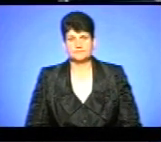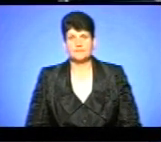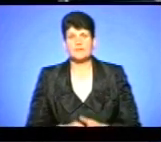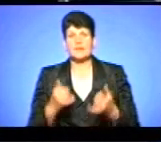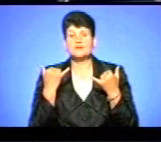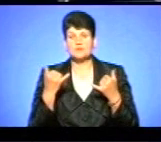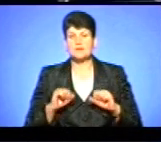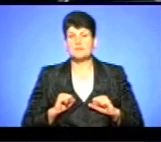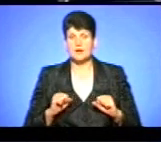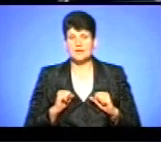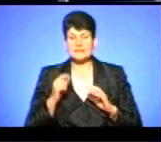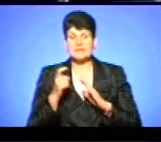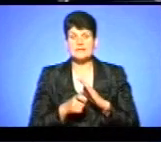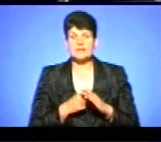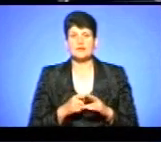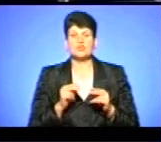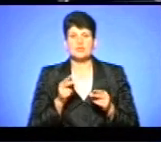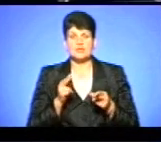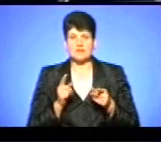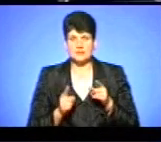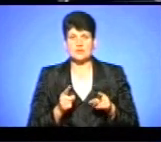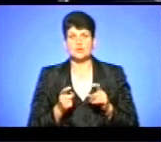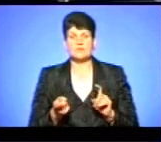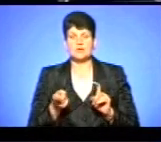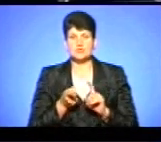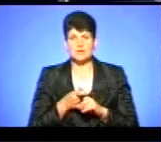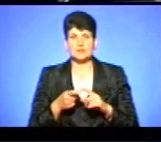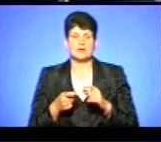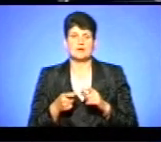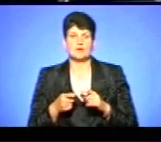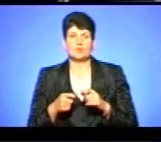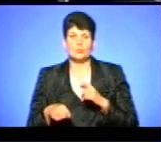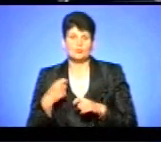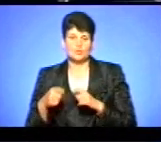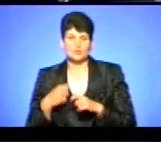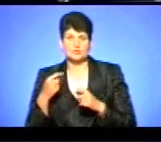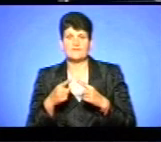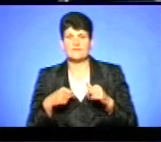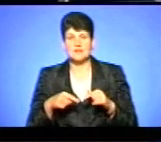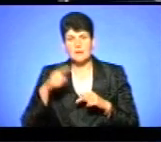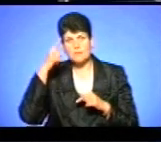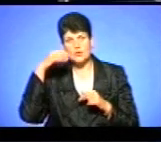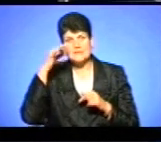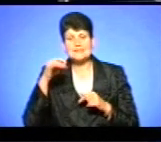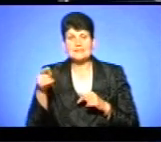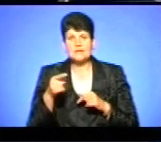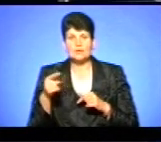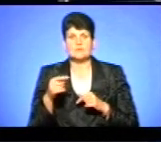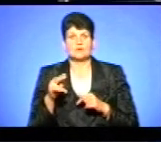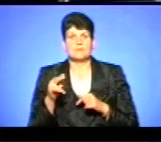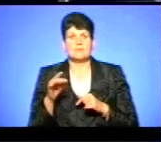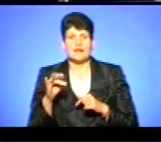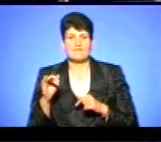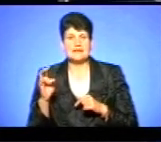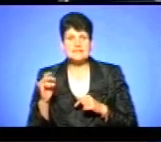Сьогодні ми намагалися дізнатися, чи справді причетні до злочину співробітники відділу кримінальної поліції та відділу тернопільської превенції,